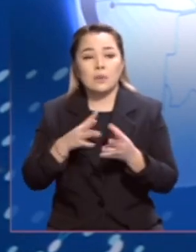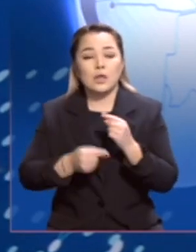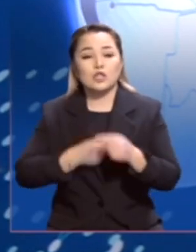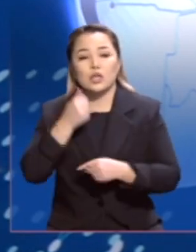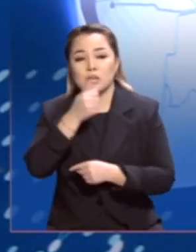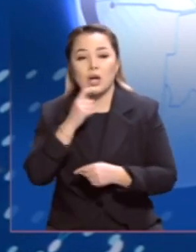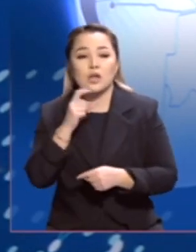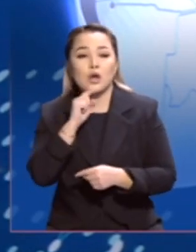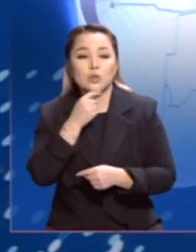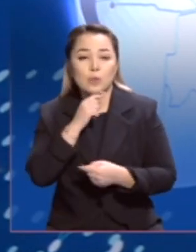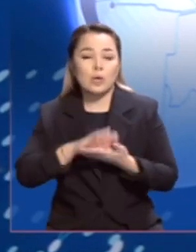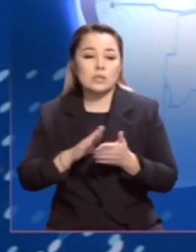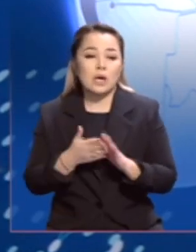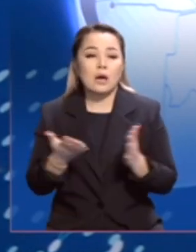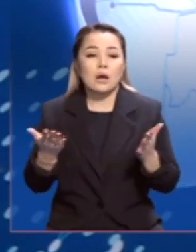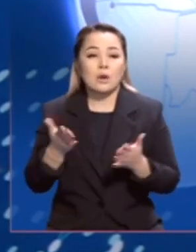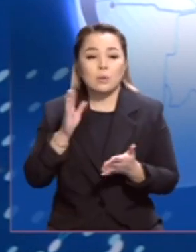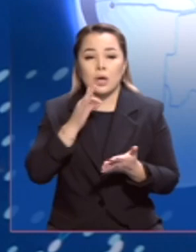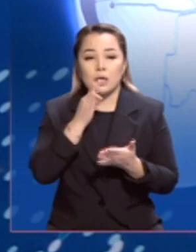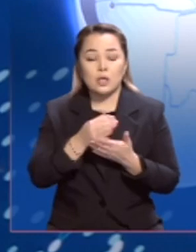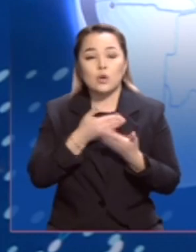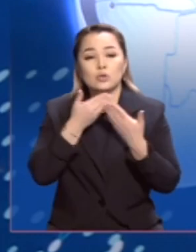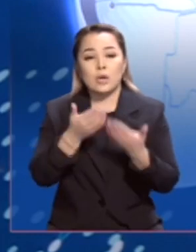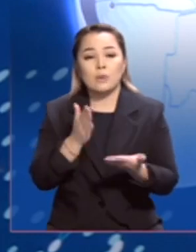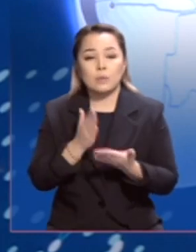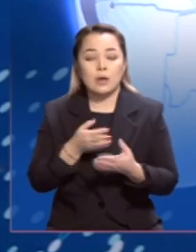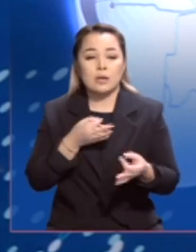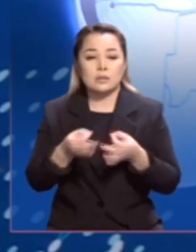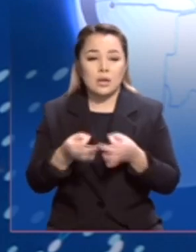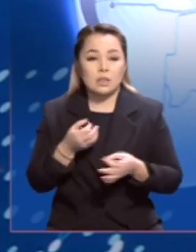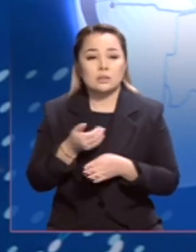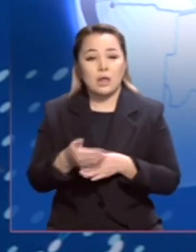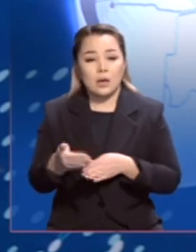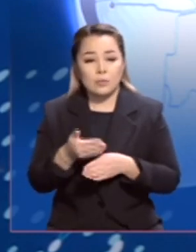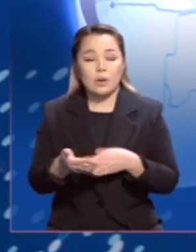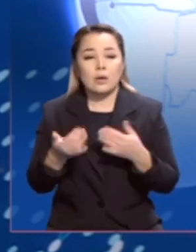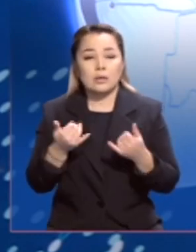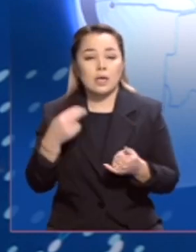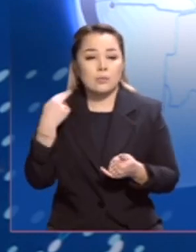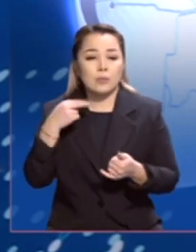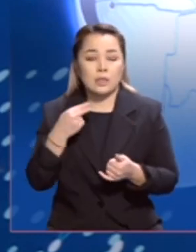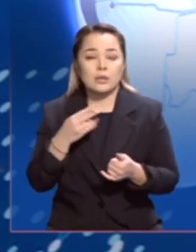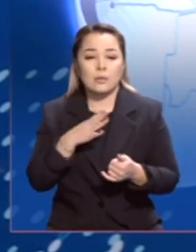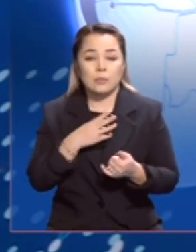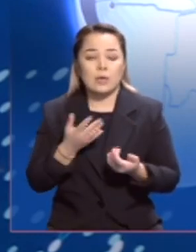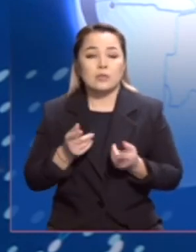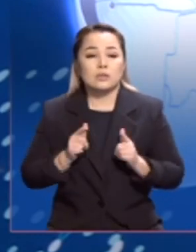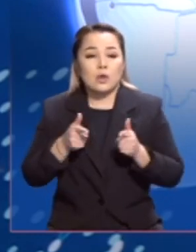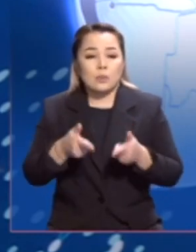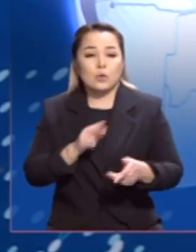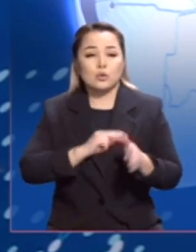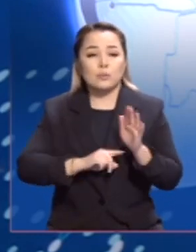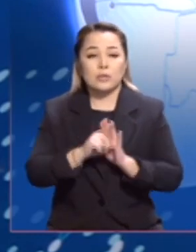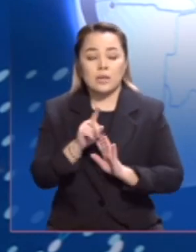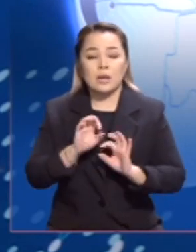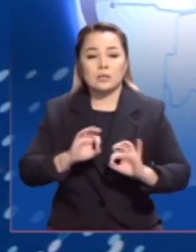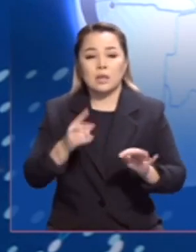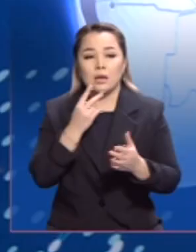жылы экономикалық ахуал қандай болатынын сұрап білеміз. Сұхбат сәлден соң, ал қазір президент инаугурациясы туралы материалды